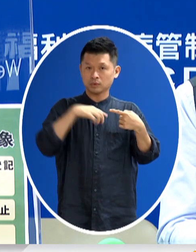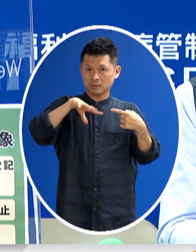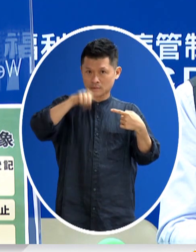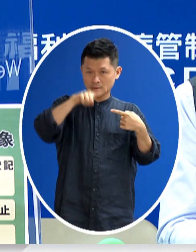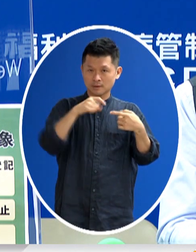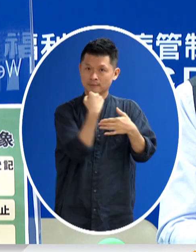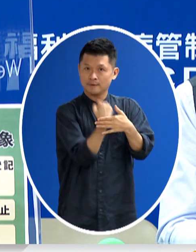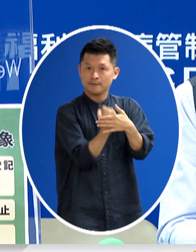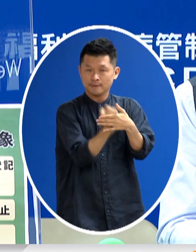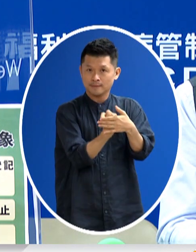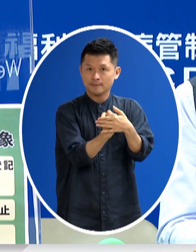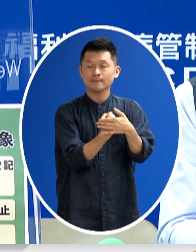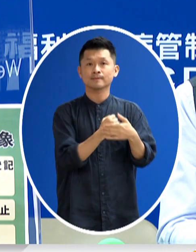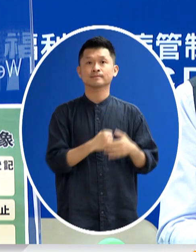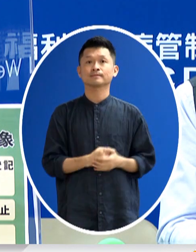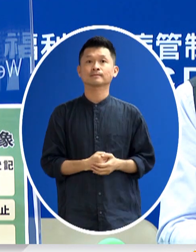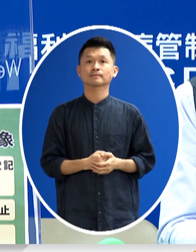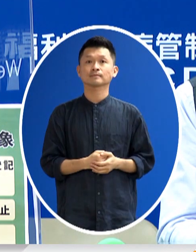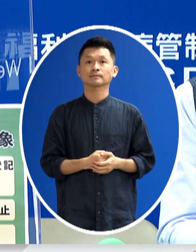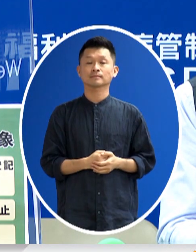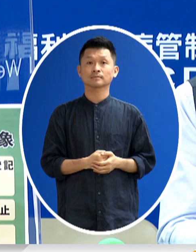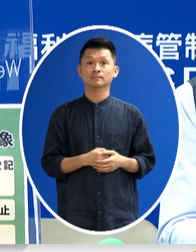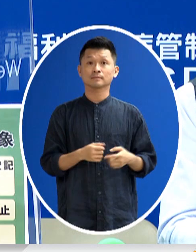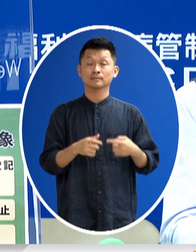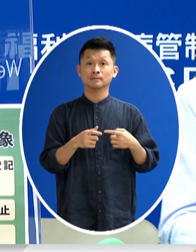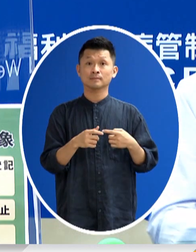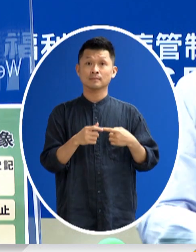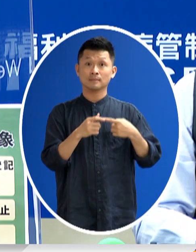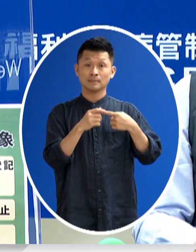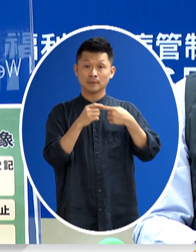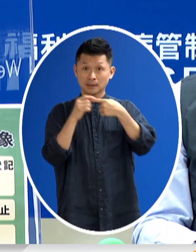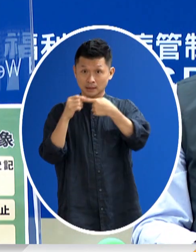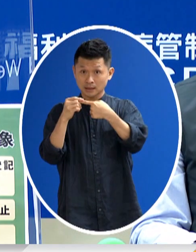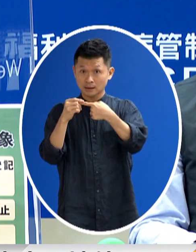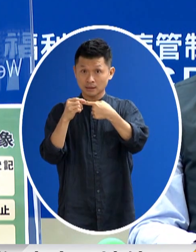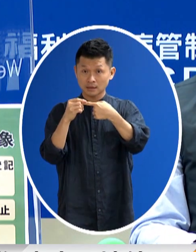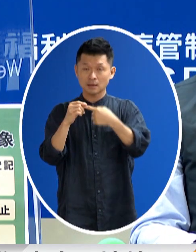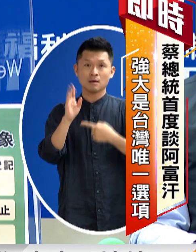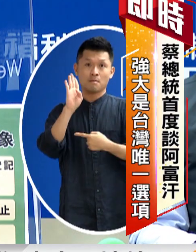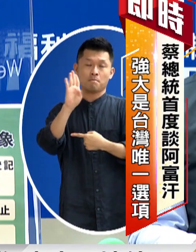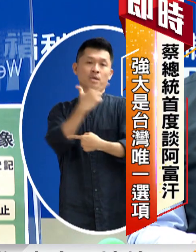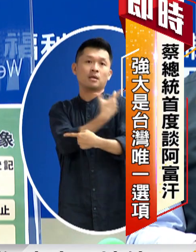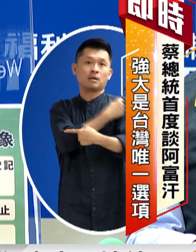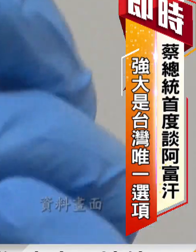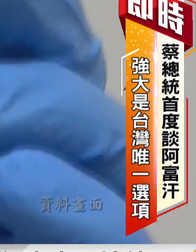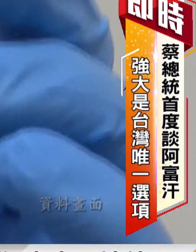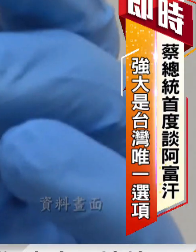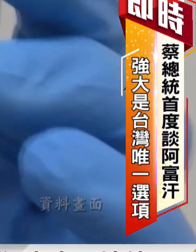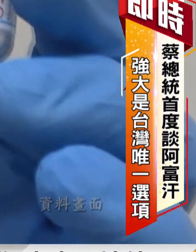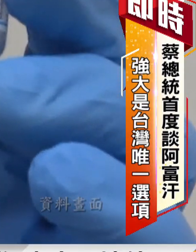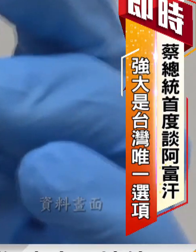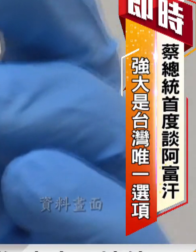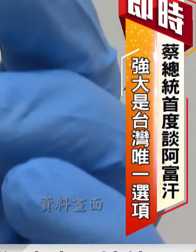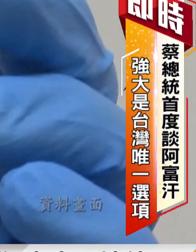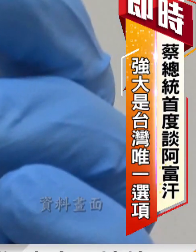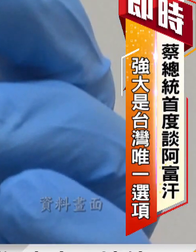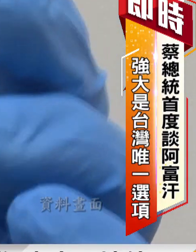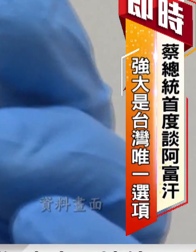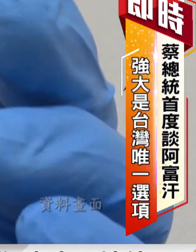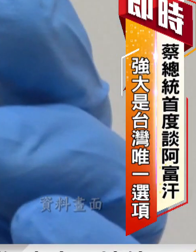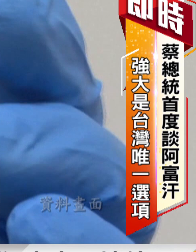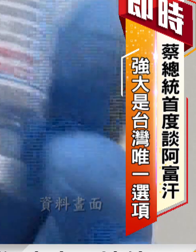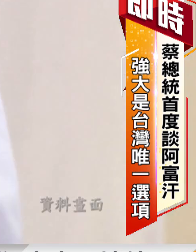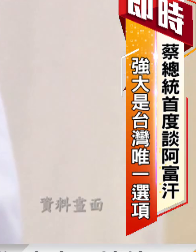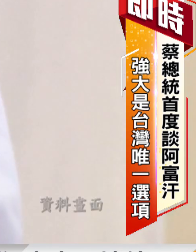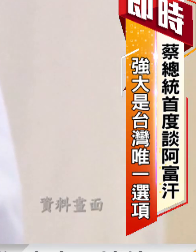会保留那一定的量。好，所以还是会有 BNT 为主了哈。 陈时中也进一步透露，已经向食药署申请青少